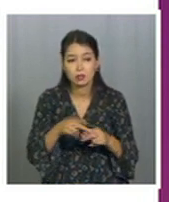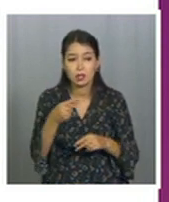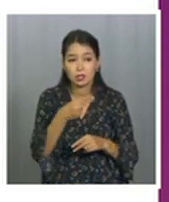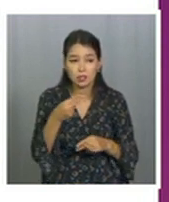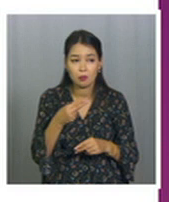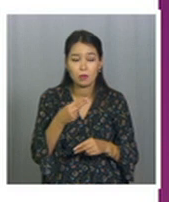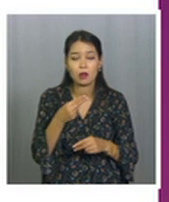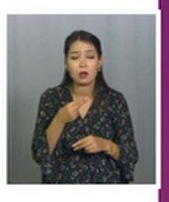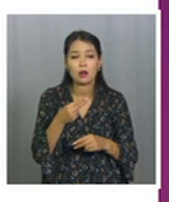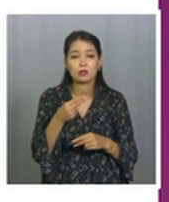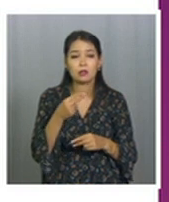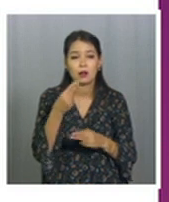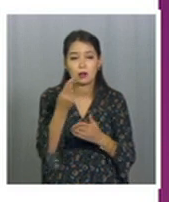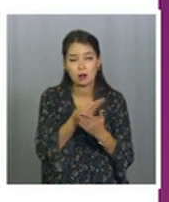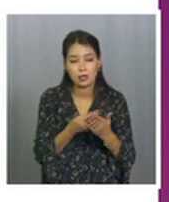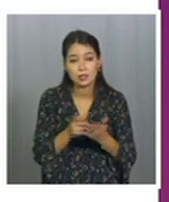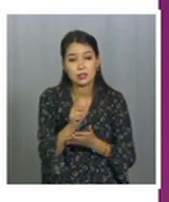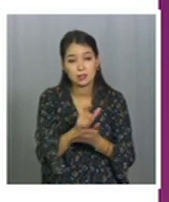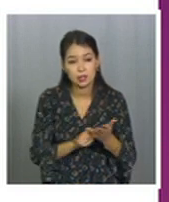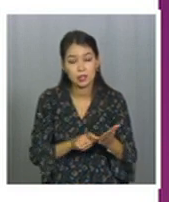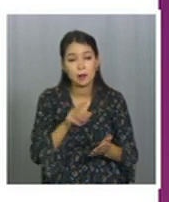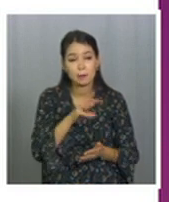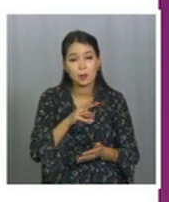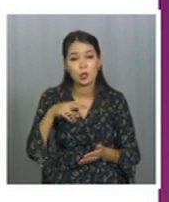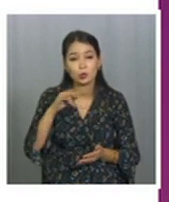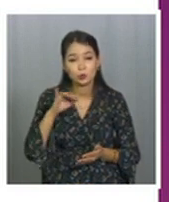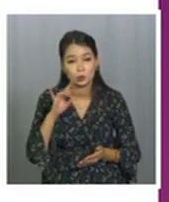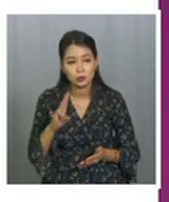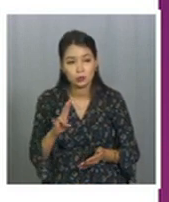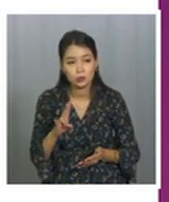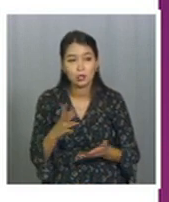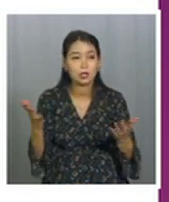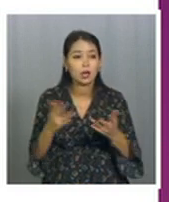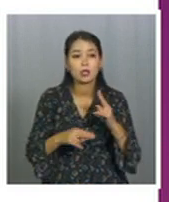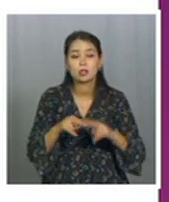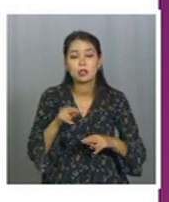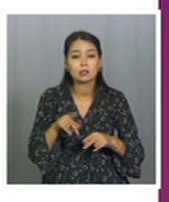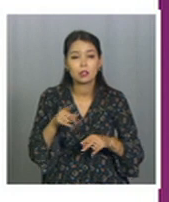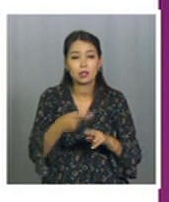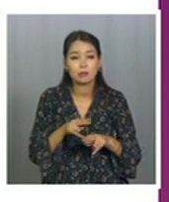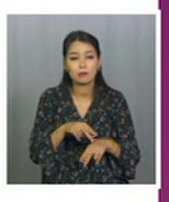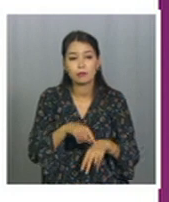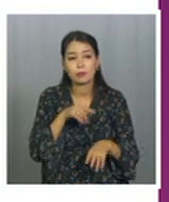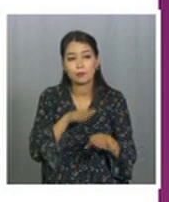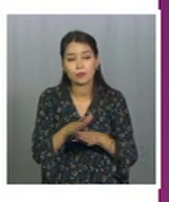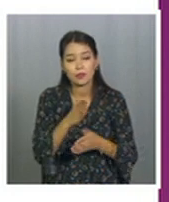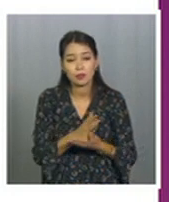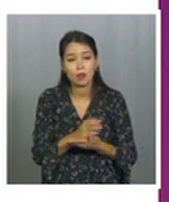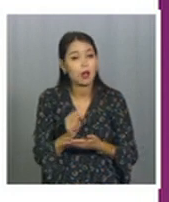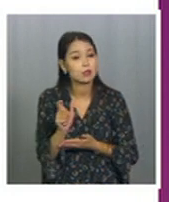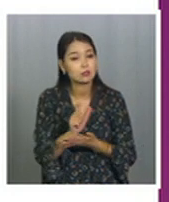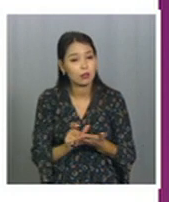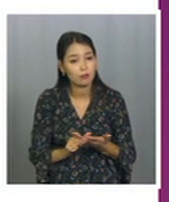картин стихотворение Михаила Дудина? Какое настроение вызывают полотна? А стихотворение?